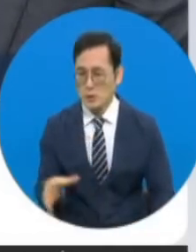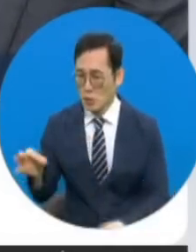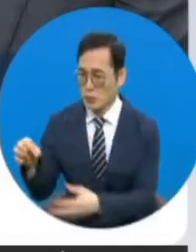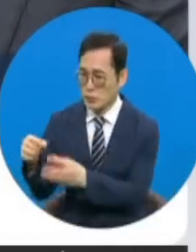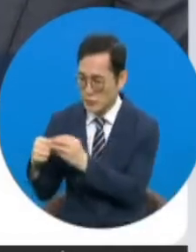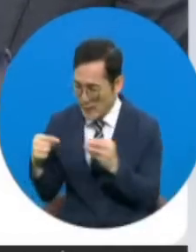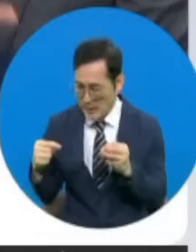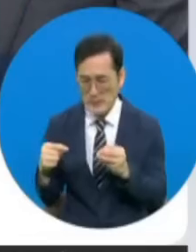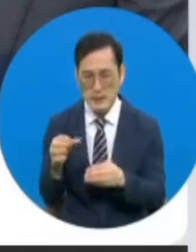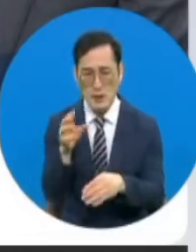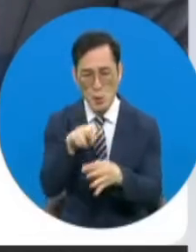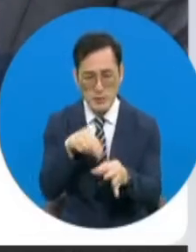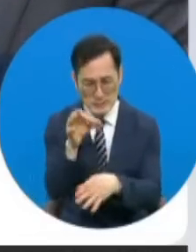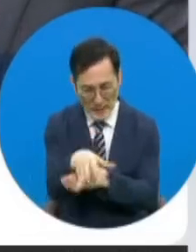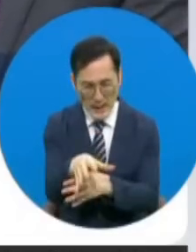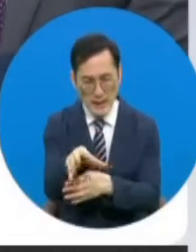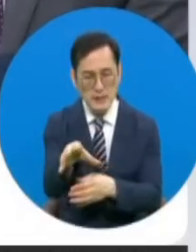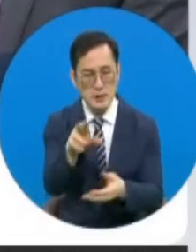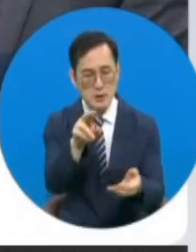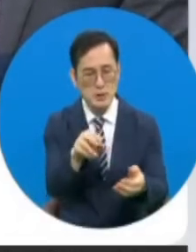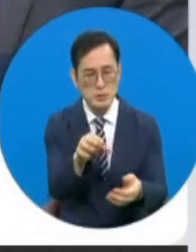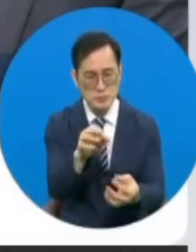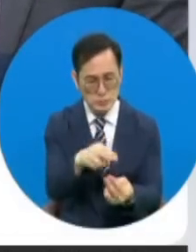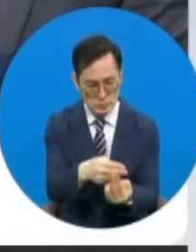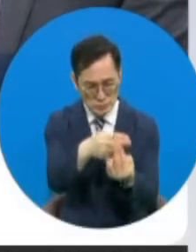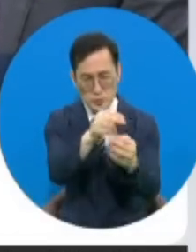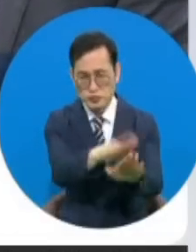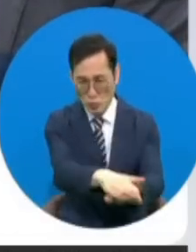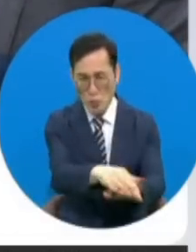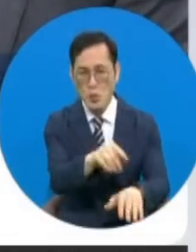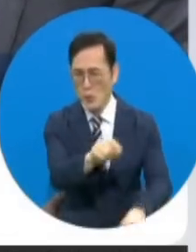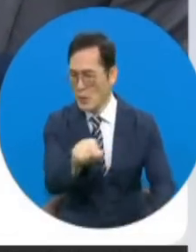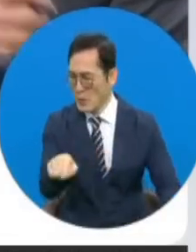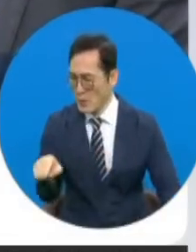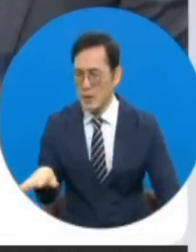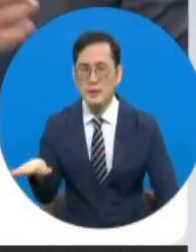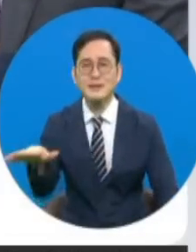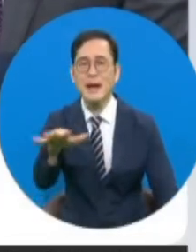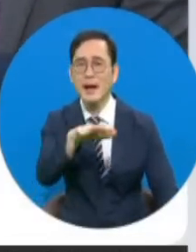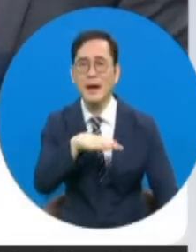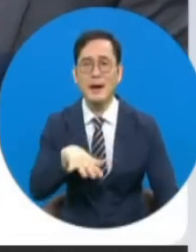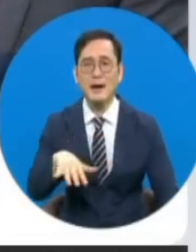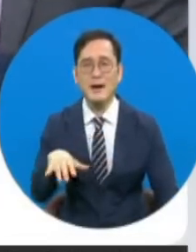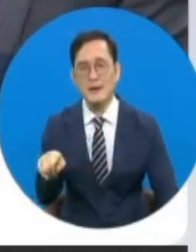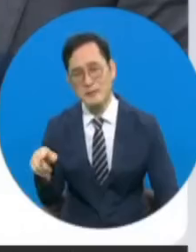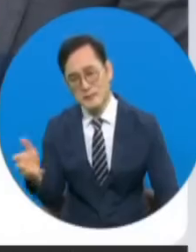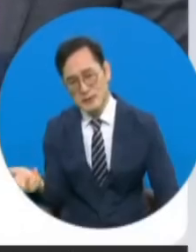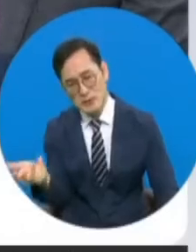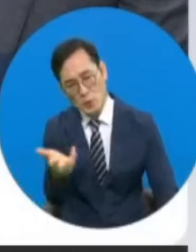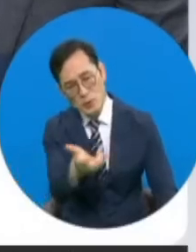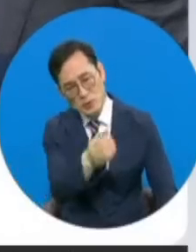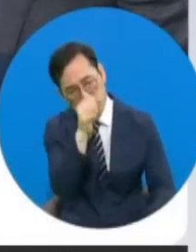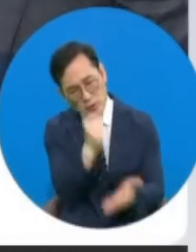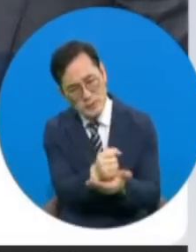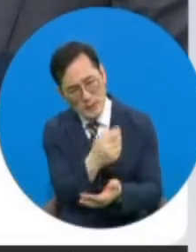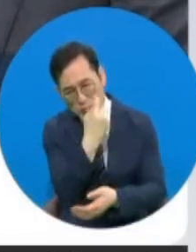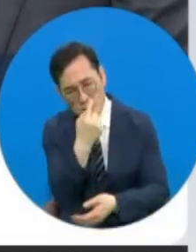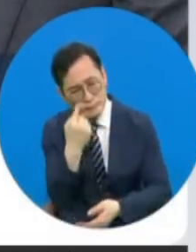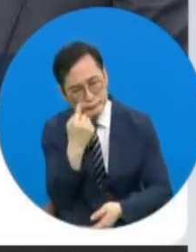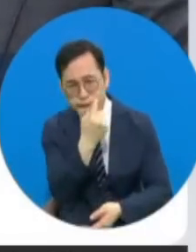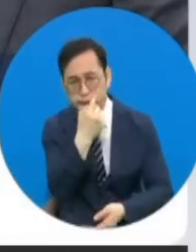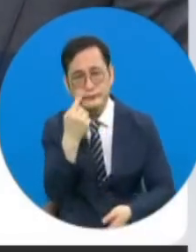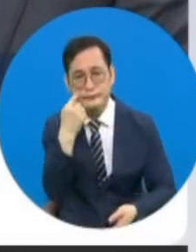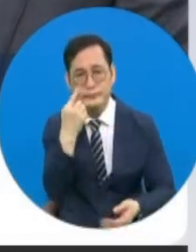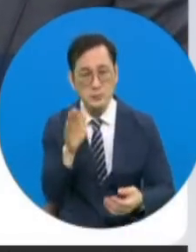이것은 돈을 갑자기 한꺼번에 많이 뺐을 때 드러나겠지 코인을 갑자기 다른 데로 이체했을 때 드러난다고